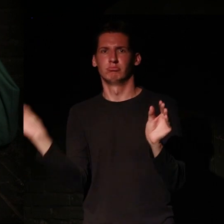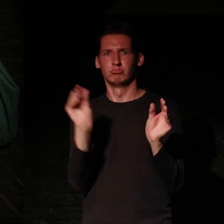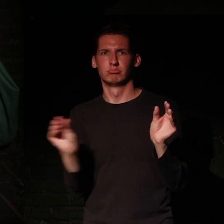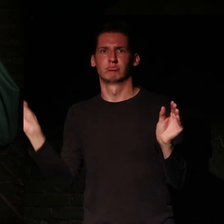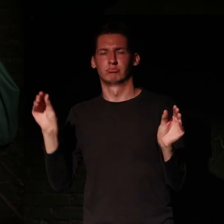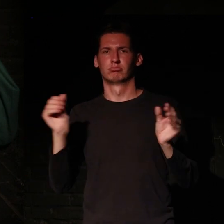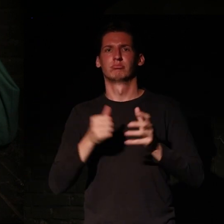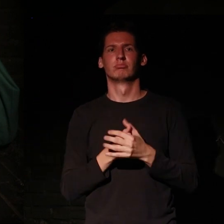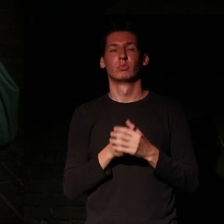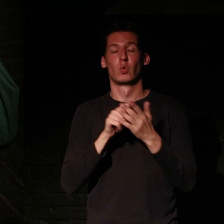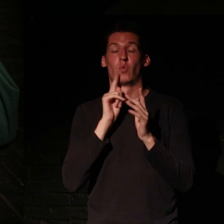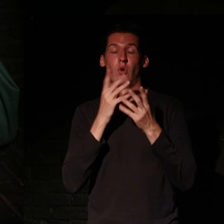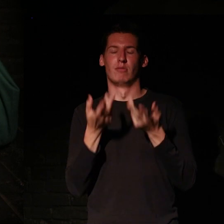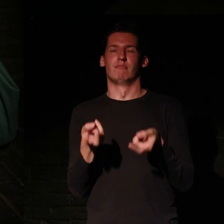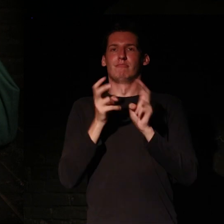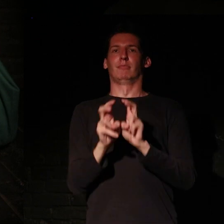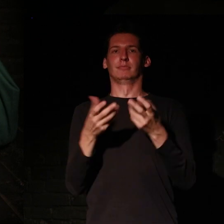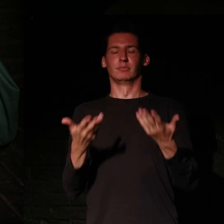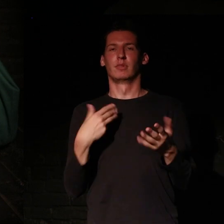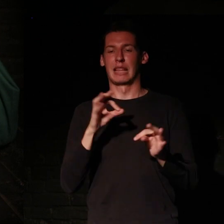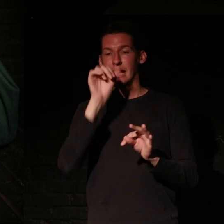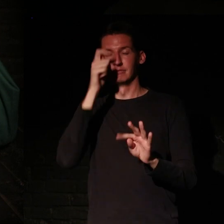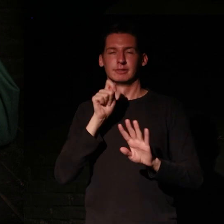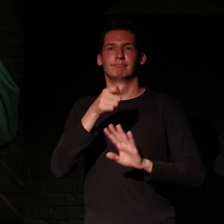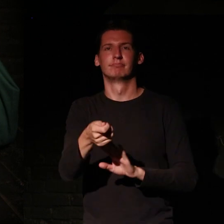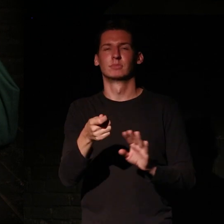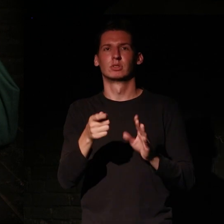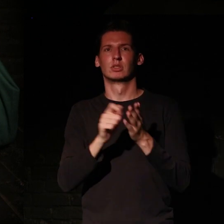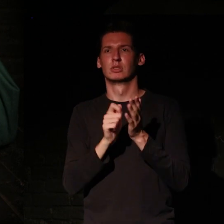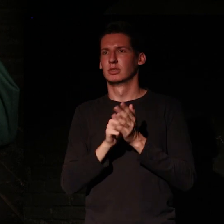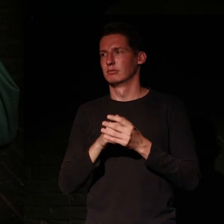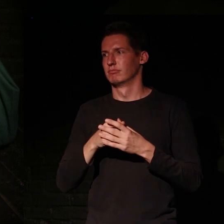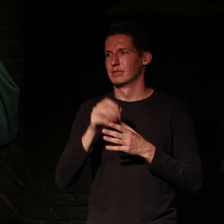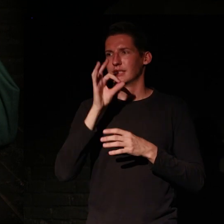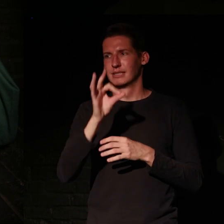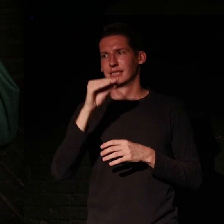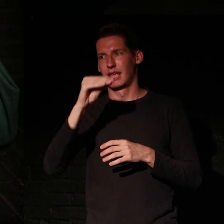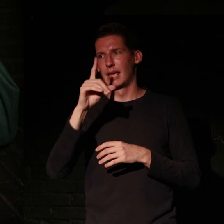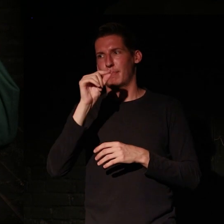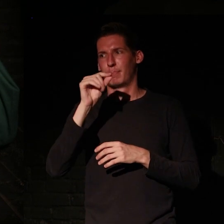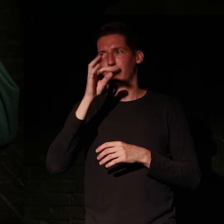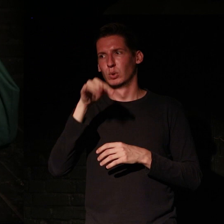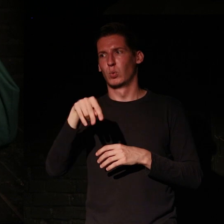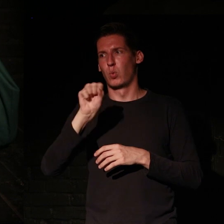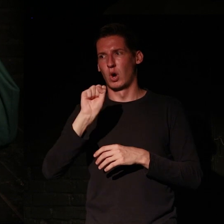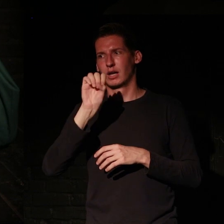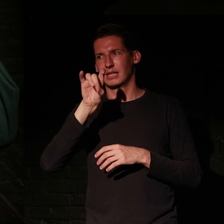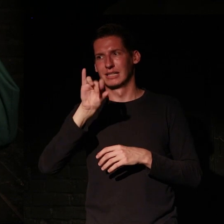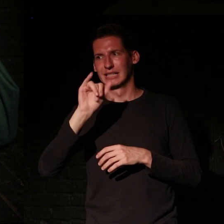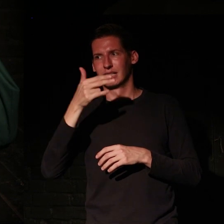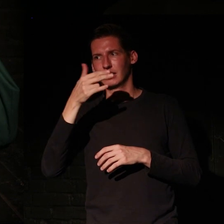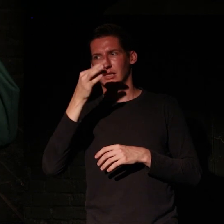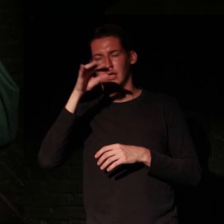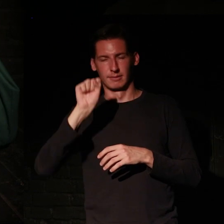kolejne księgi. Powstało coś, co nazywamy się Septuagintą. Nazwa nawiązuje do tradycji